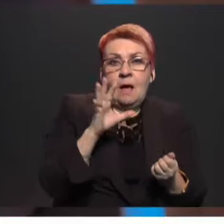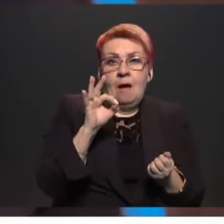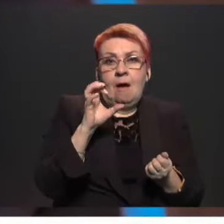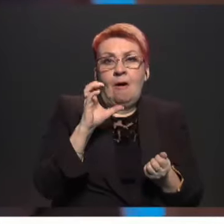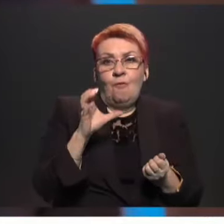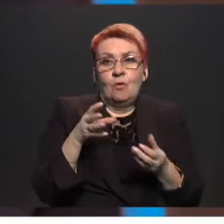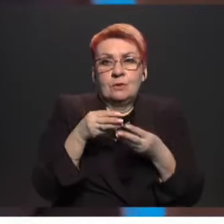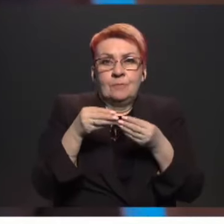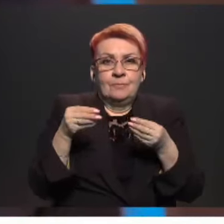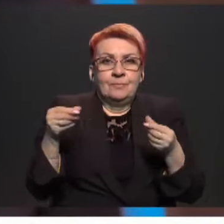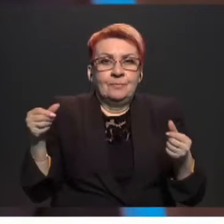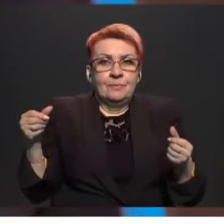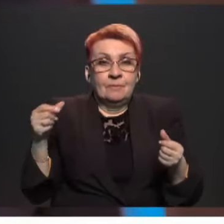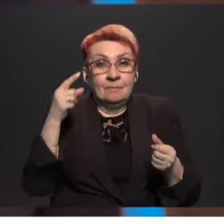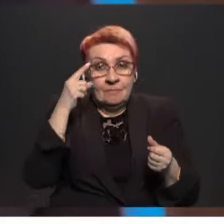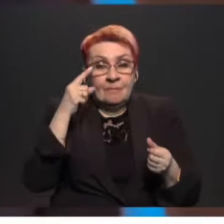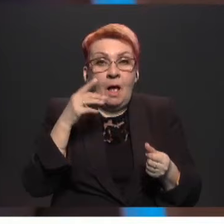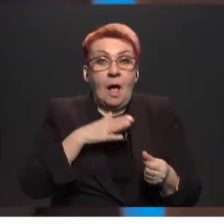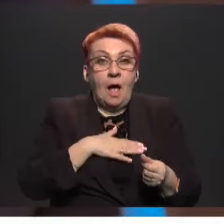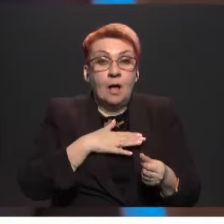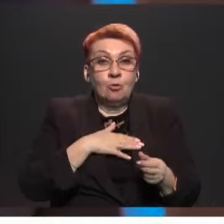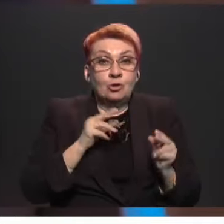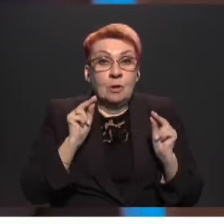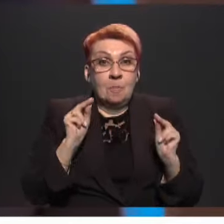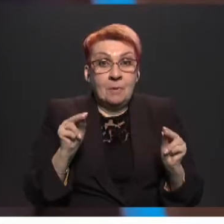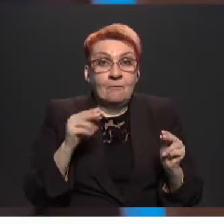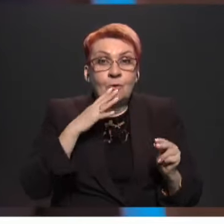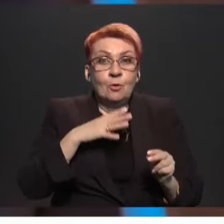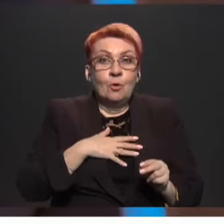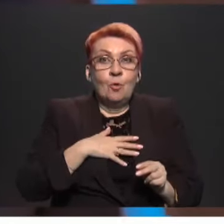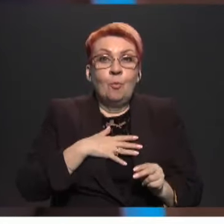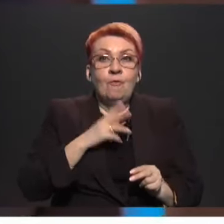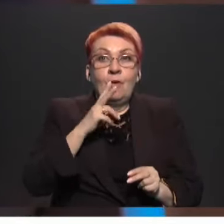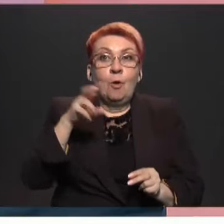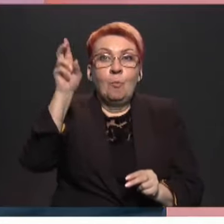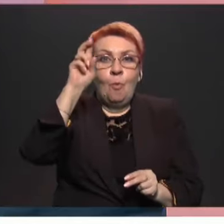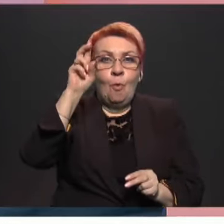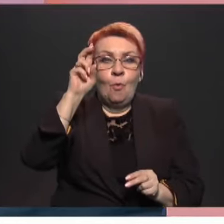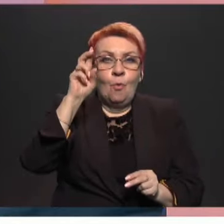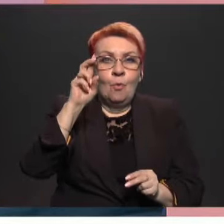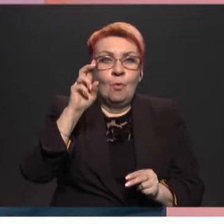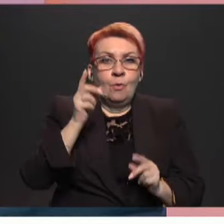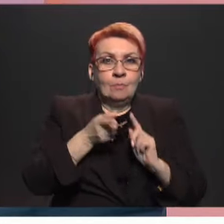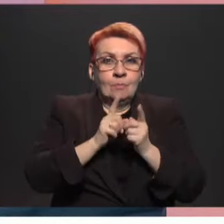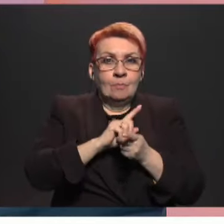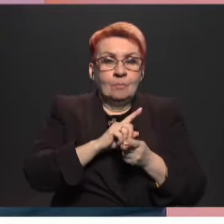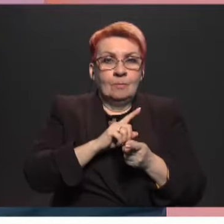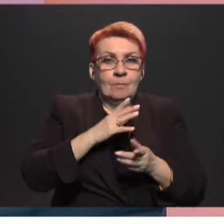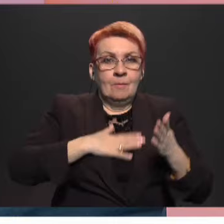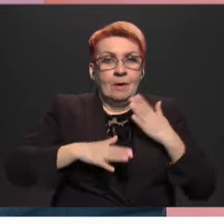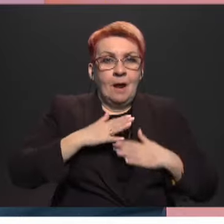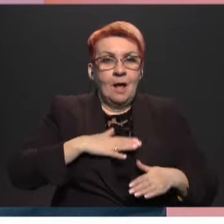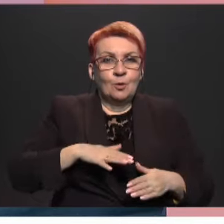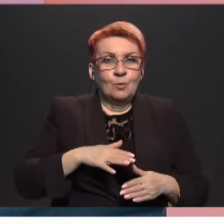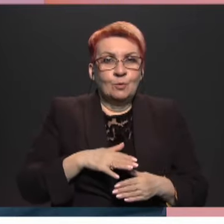и податливее. Вот душа праведника, испытывая любовь Божию, становится счастливой, и он идет к Богу и радуется, а душа